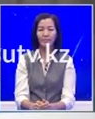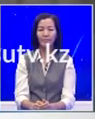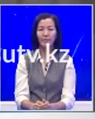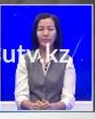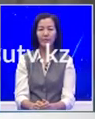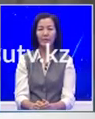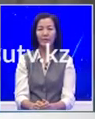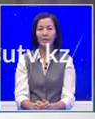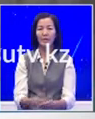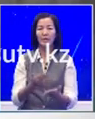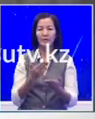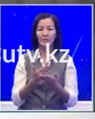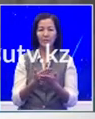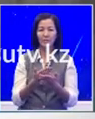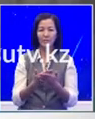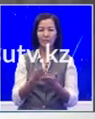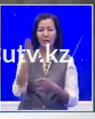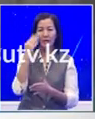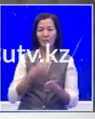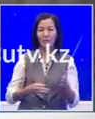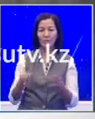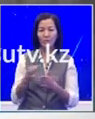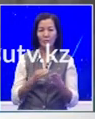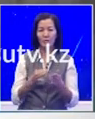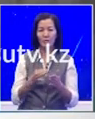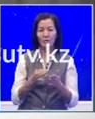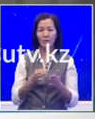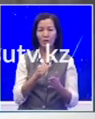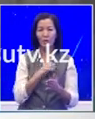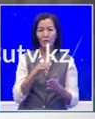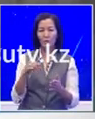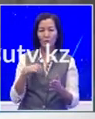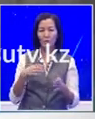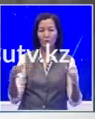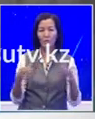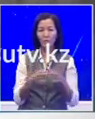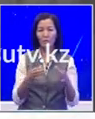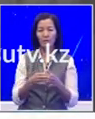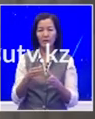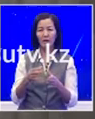батал Сәкен осы Алматы облысынан құрсын өз оркестрінді. Деп сол кісі